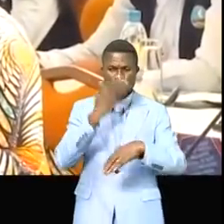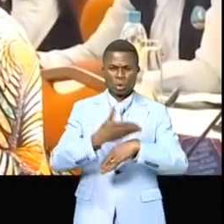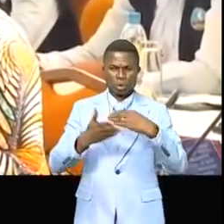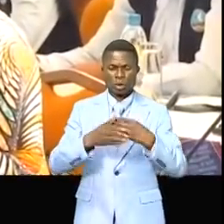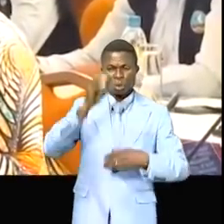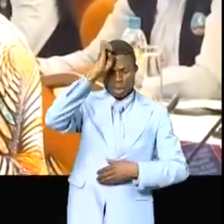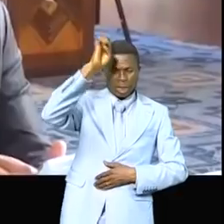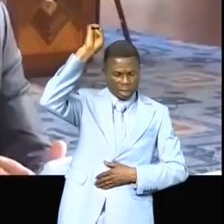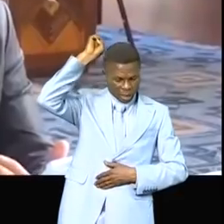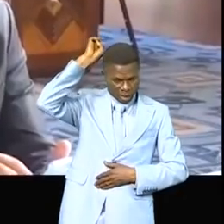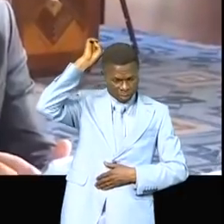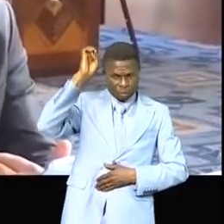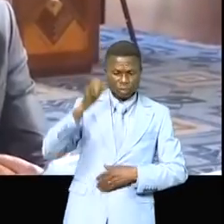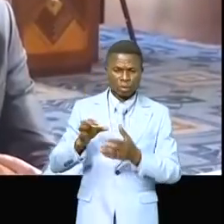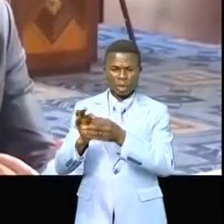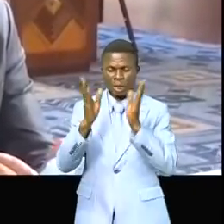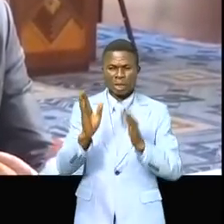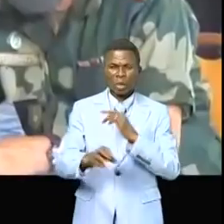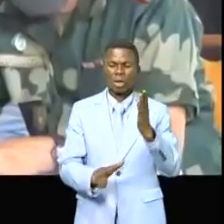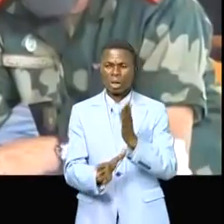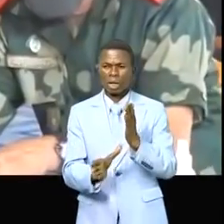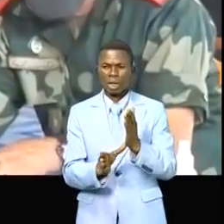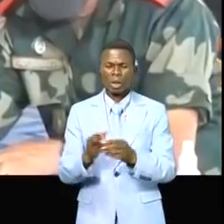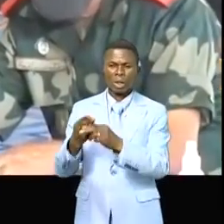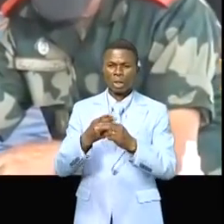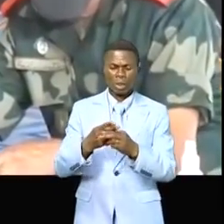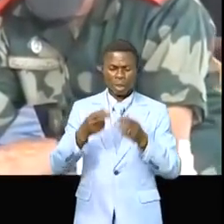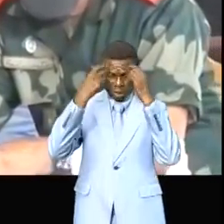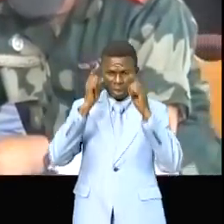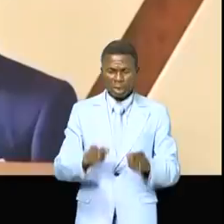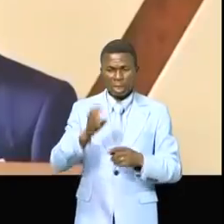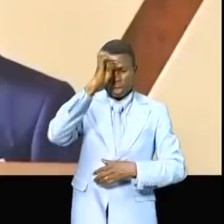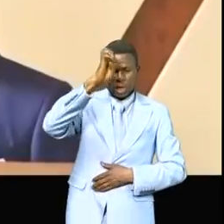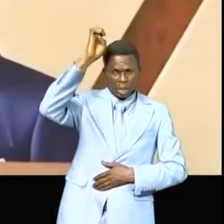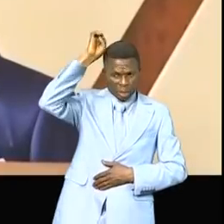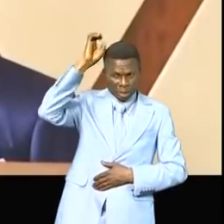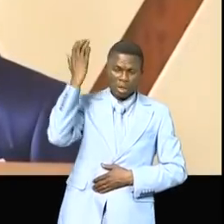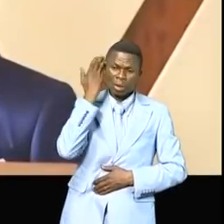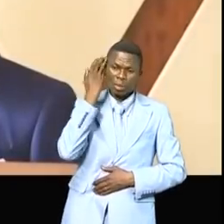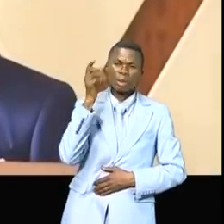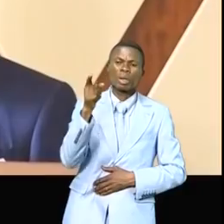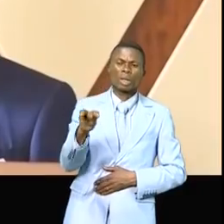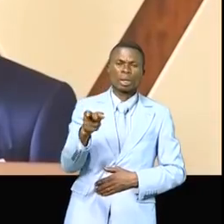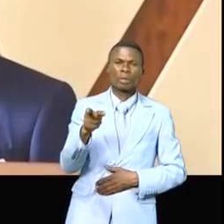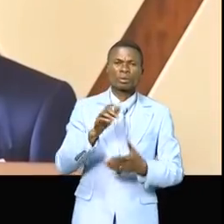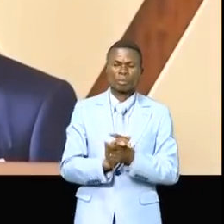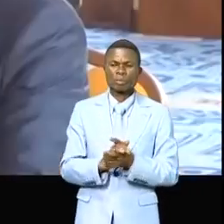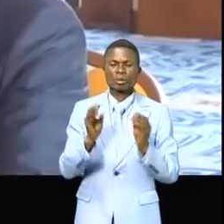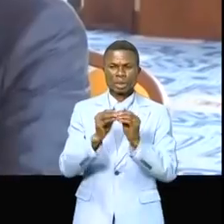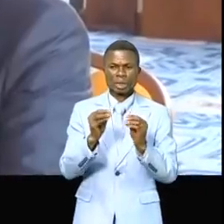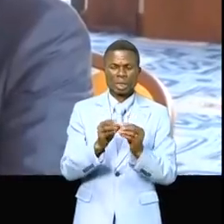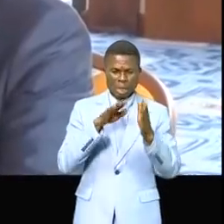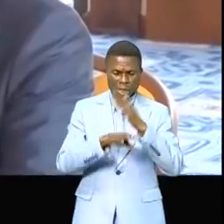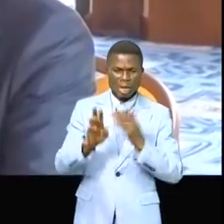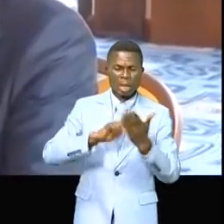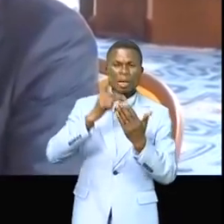Nairobi. Selon les coordonnateurs adjoints du mécanisme national de suivi de l'accord cadre d'Addis Abeba, Patrick Mutombo Kambila, ces assises s'inscrivent